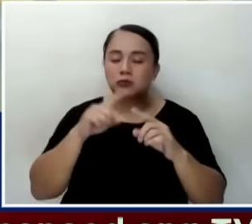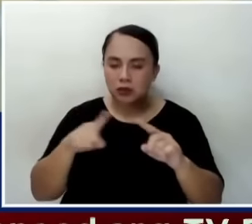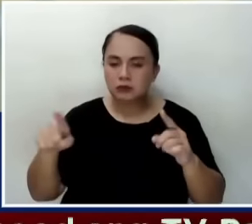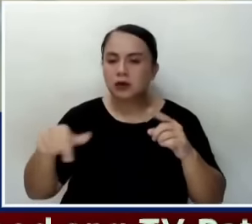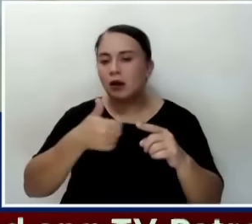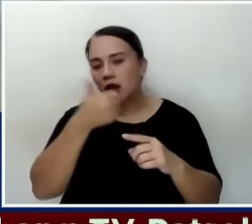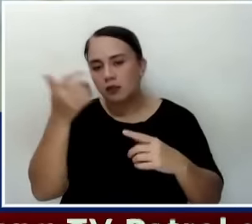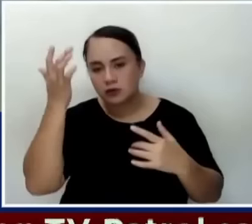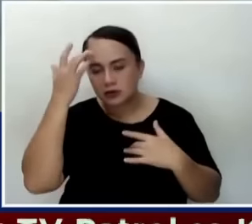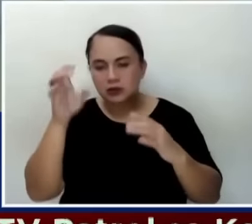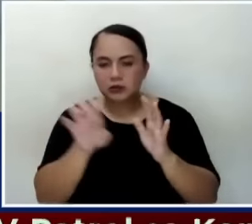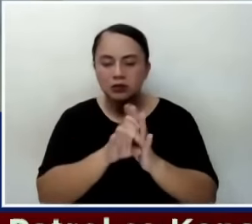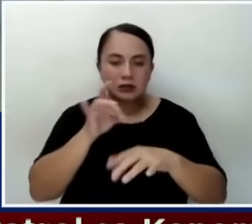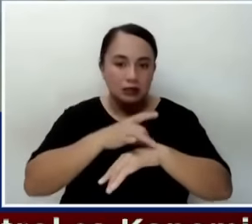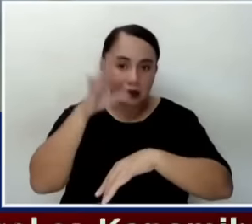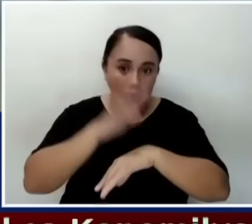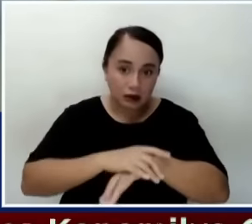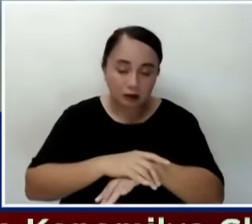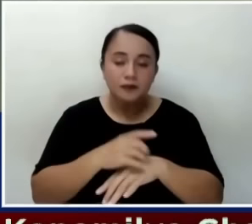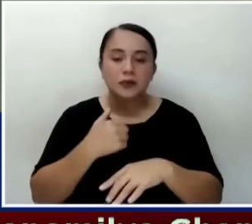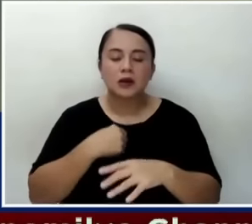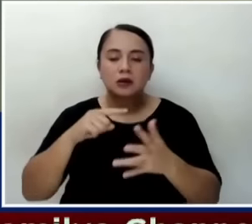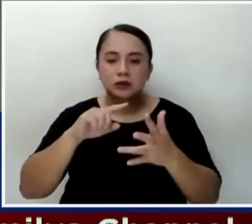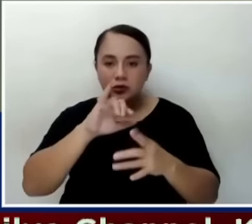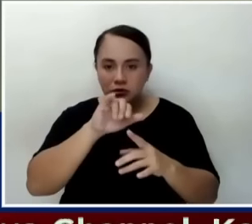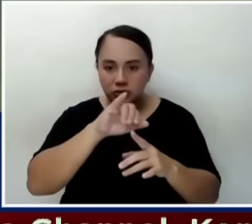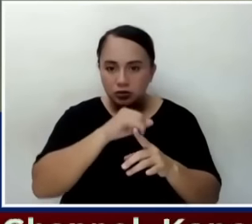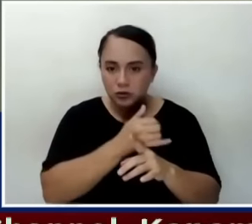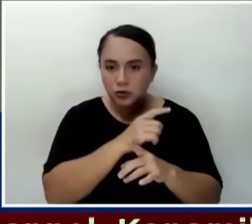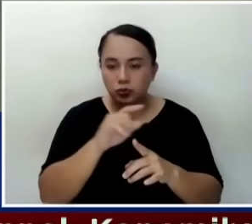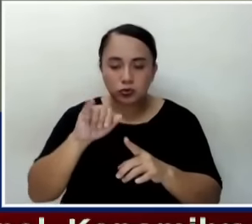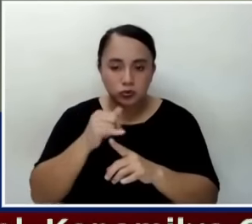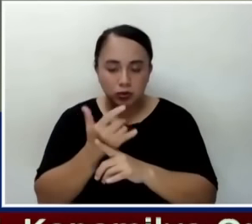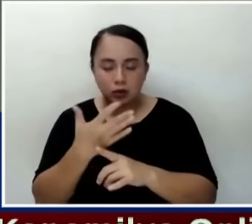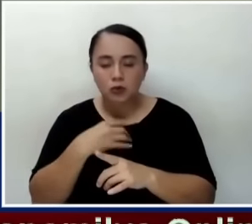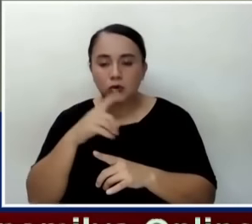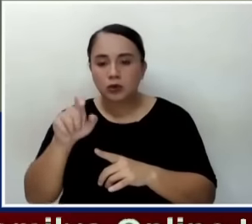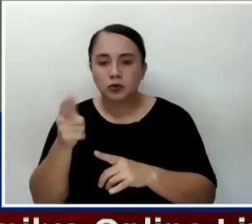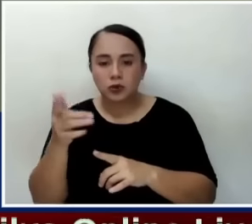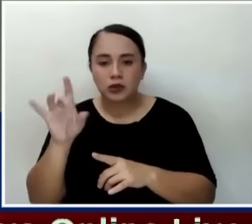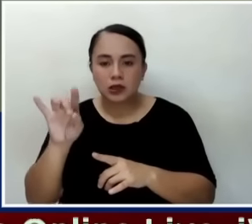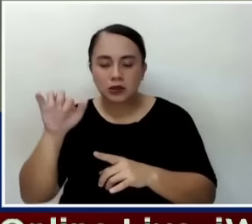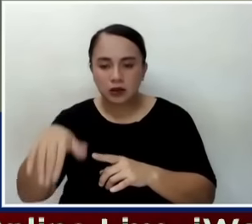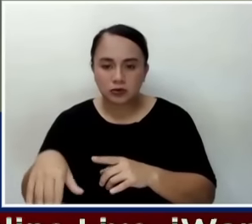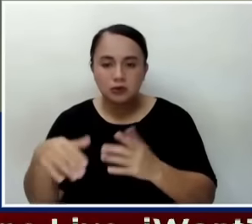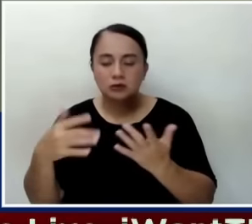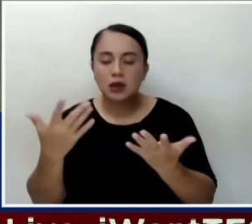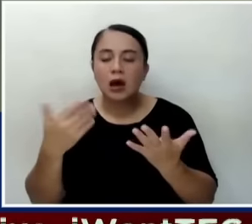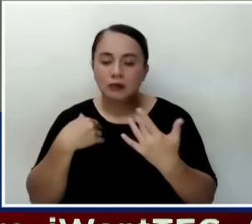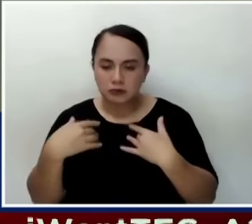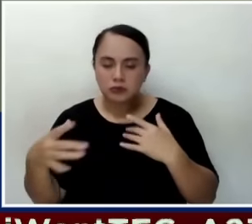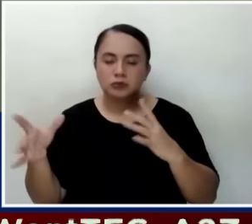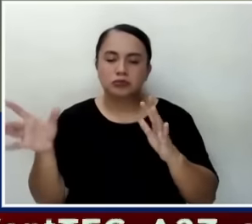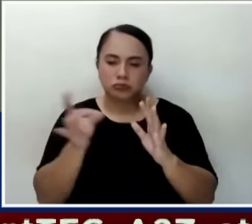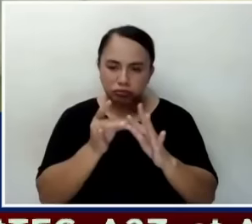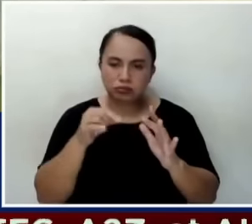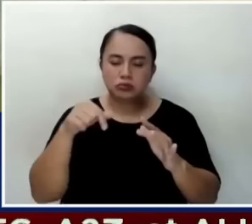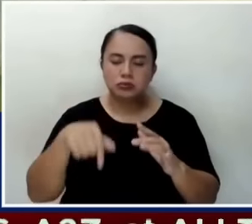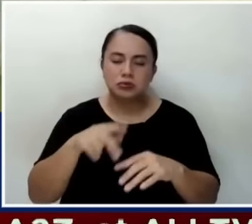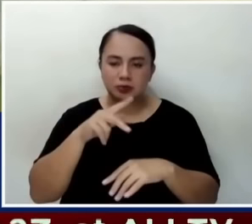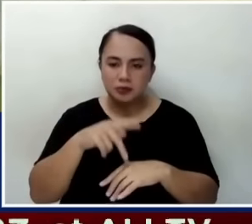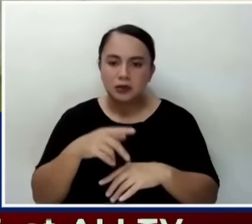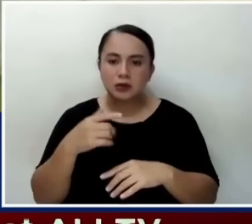sakit gaya ng dengue. Mula Enero hanggang Hulyo, nasa higit 128,000 na ang tinamaan ng dengue sa bansa. Higit